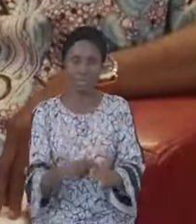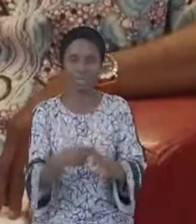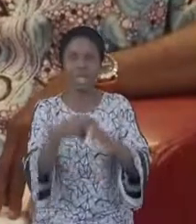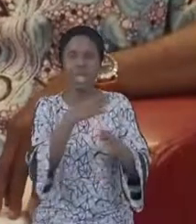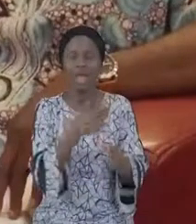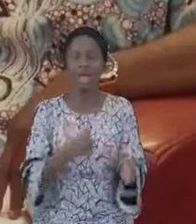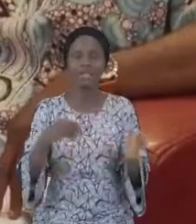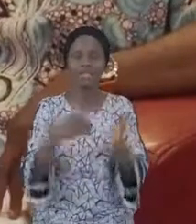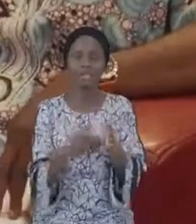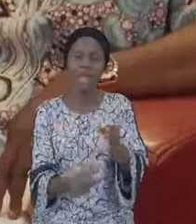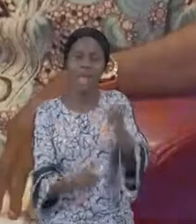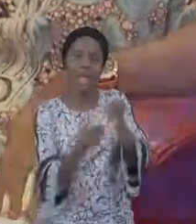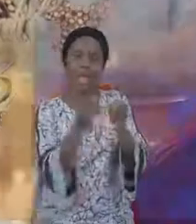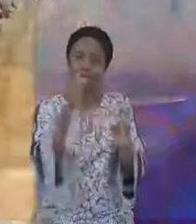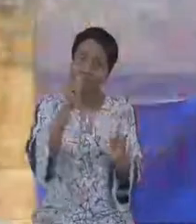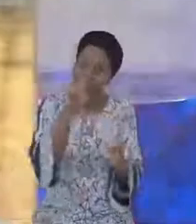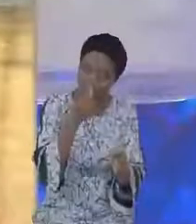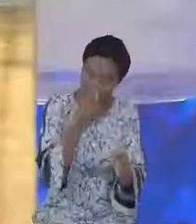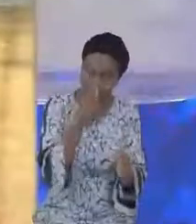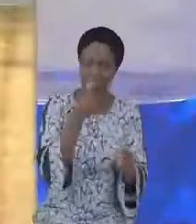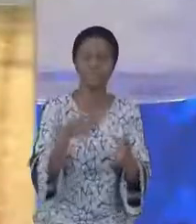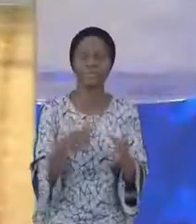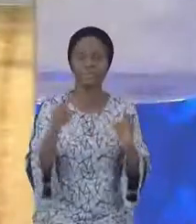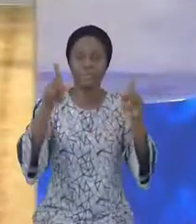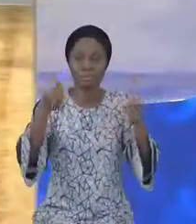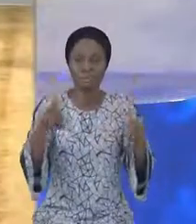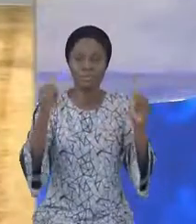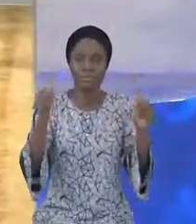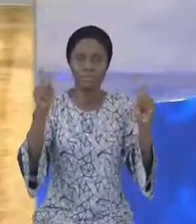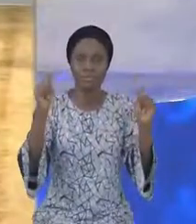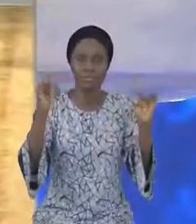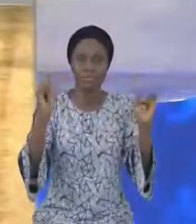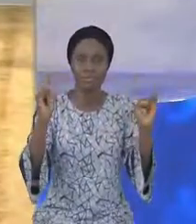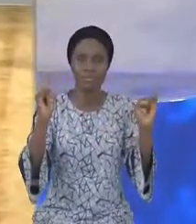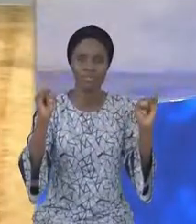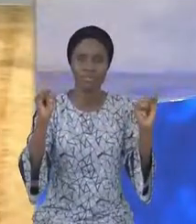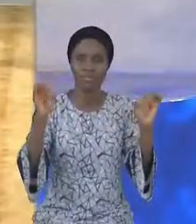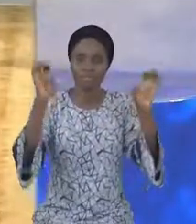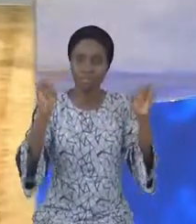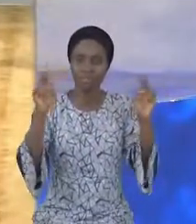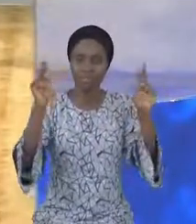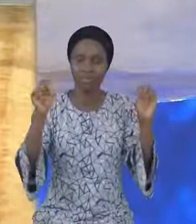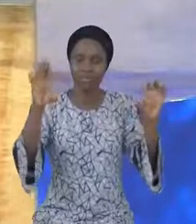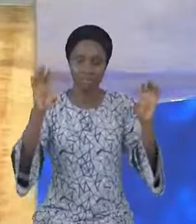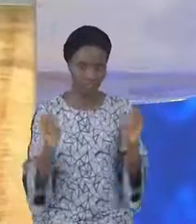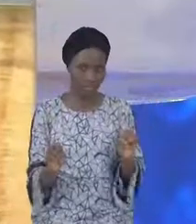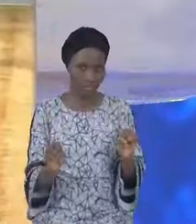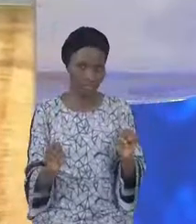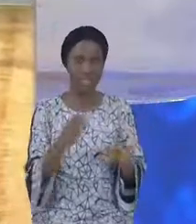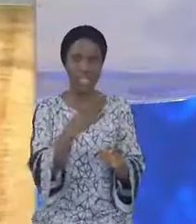à la patience, la piété, le vrai caractère de Dieu, à la piété, l'amour fraternel.